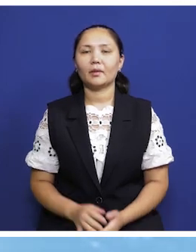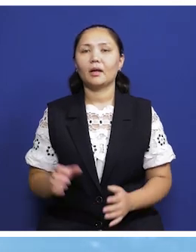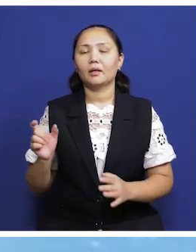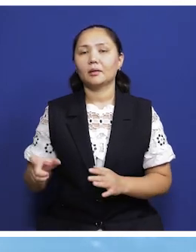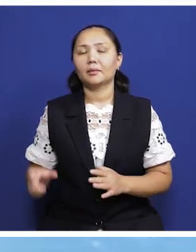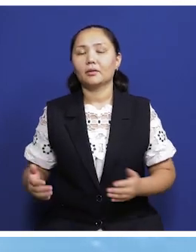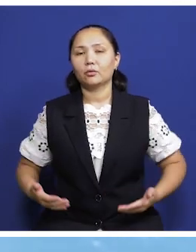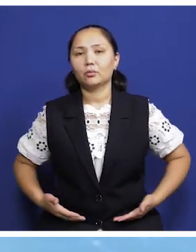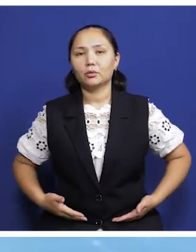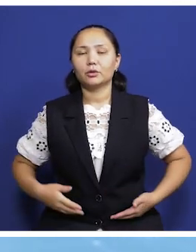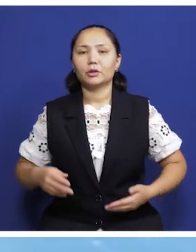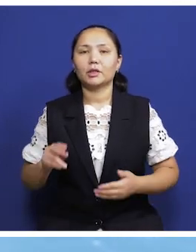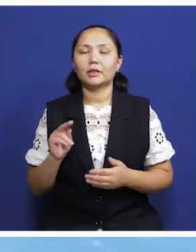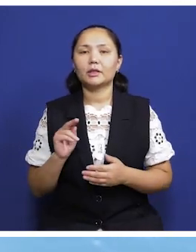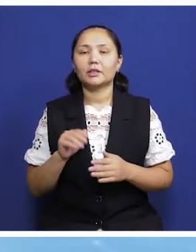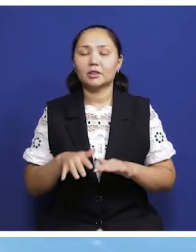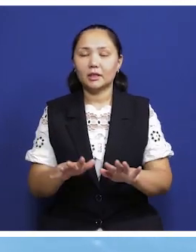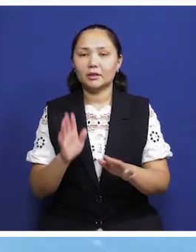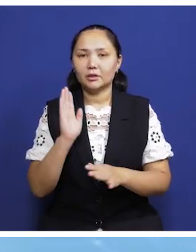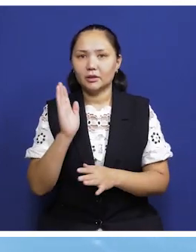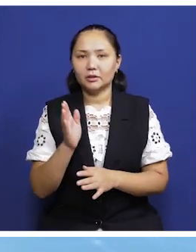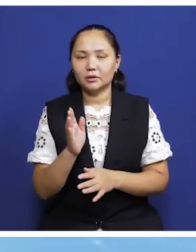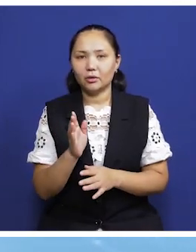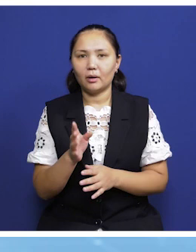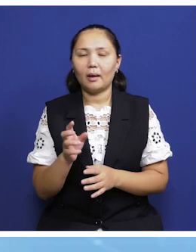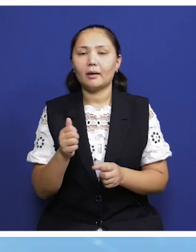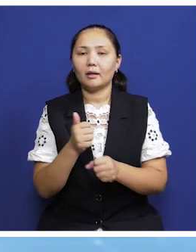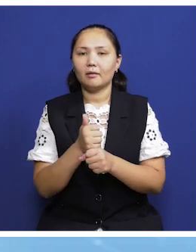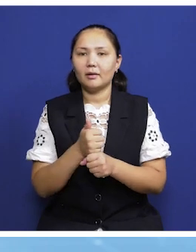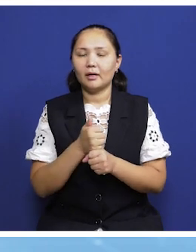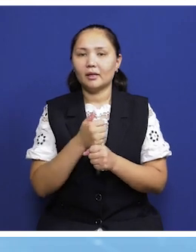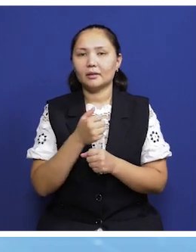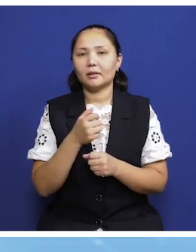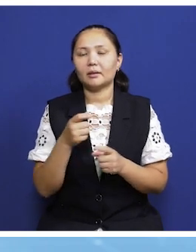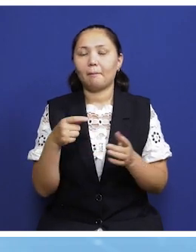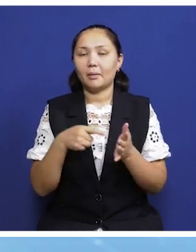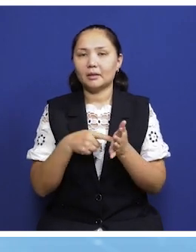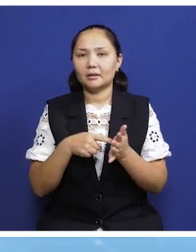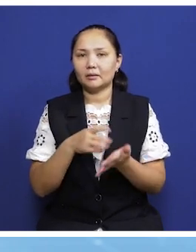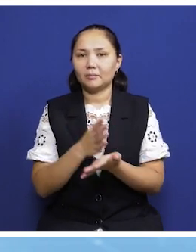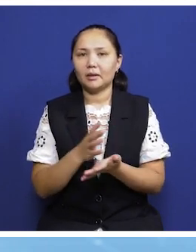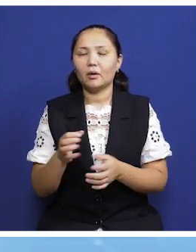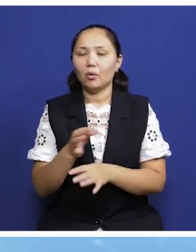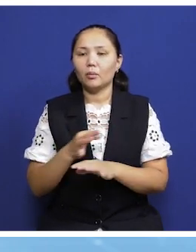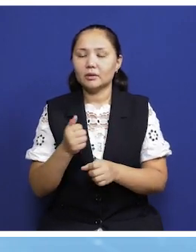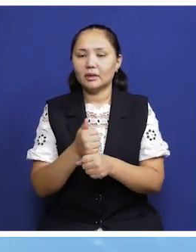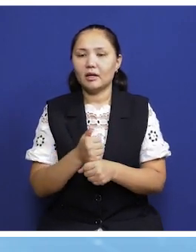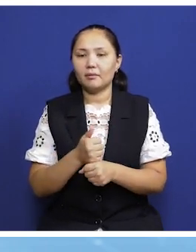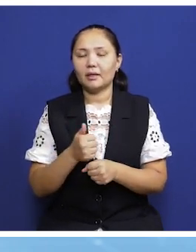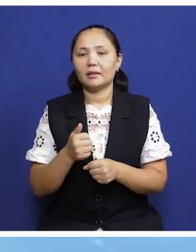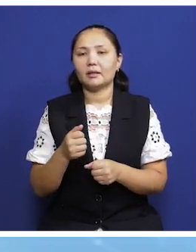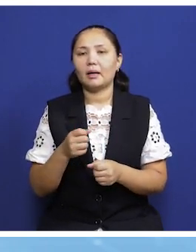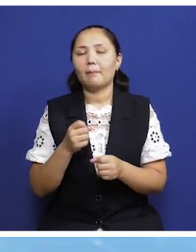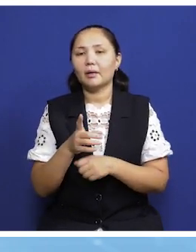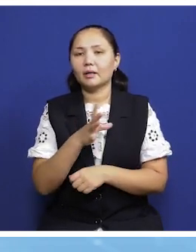Тұрғындардың өмір сүруіне қолайлы жағдай жасау жергілікті биліктің басты міндеті. Осылай деп Отырар ауданындағы басшыларға тапсырма берген облыс